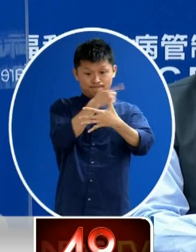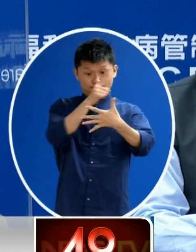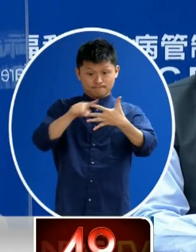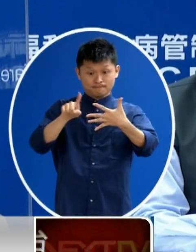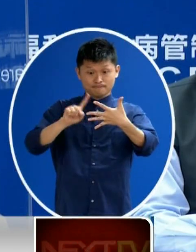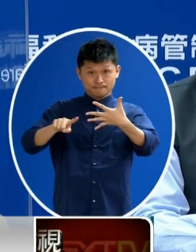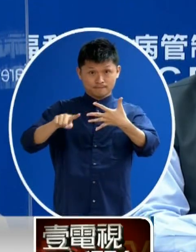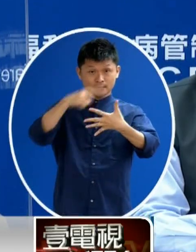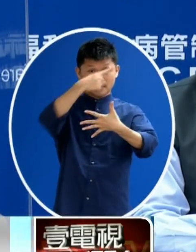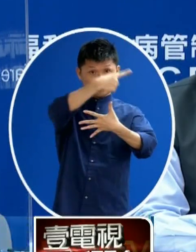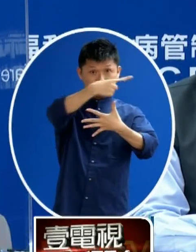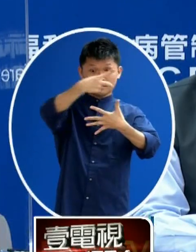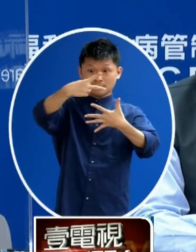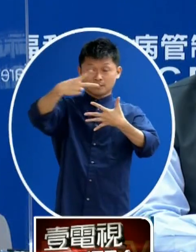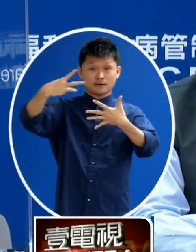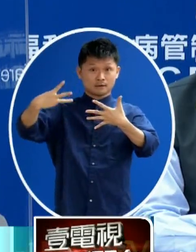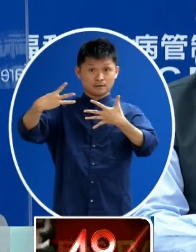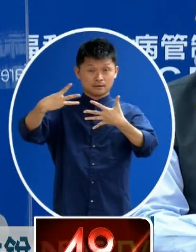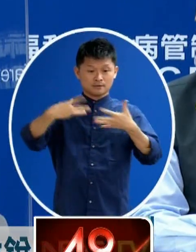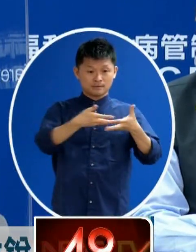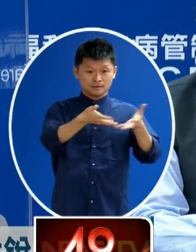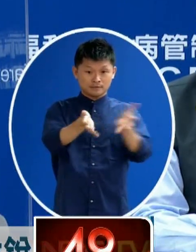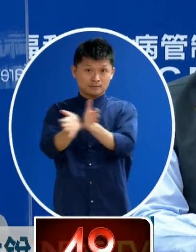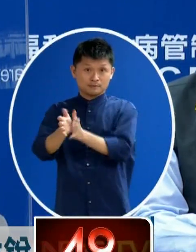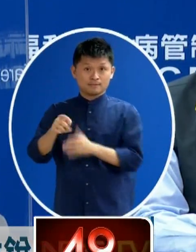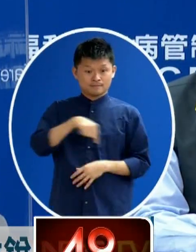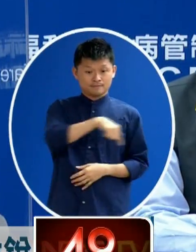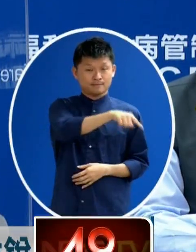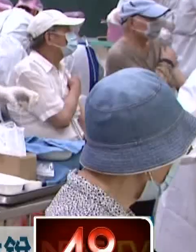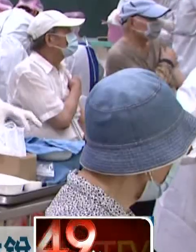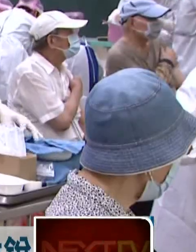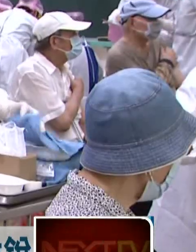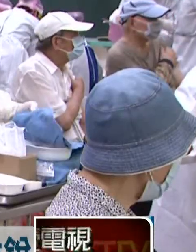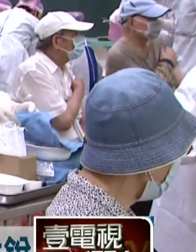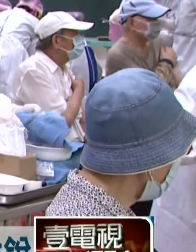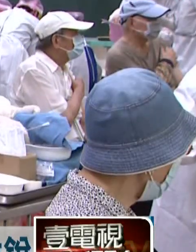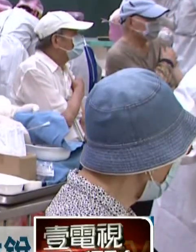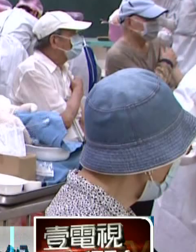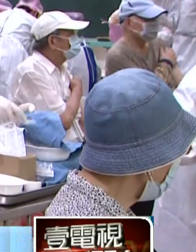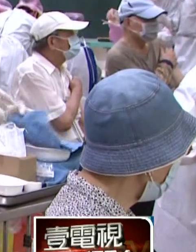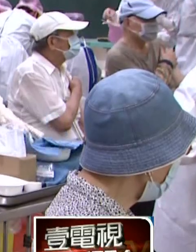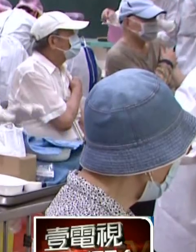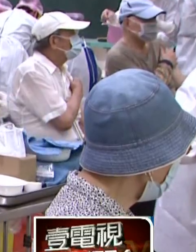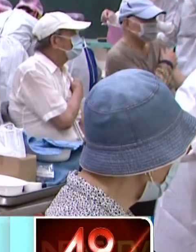1、2、3类 莫德纳疫苗将在6月18号进行第二次配送，只盼中央地方一条心，提